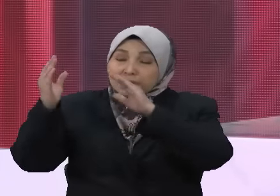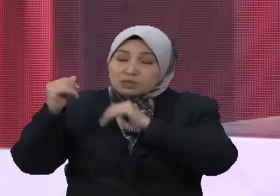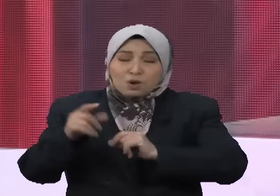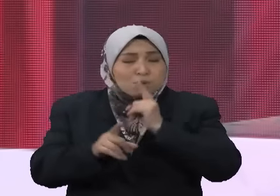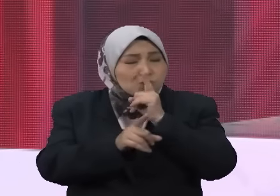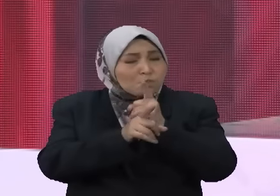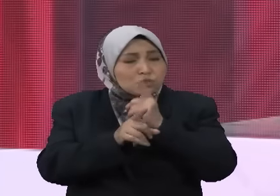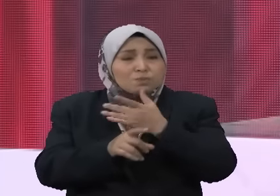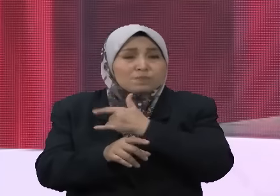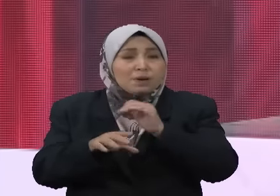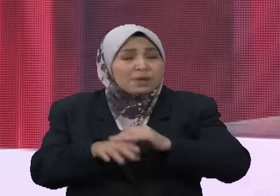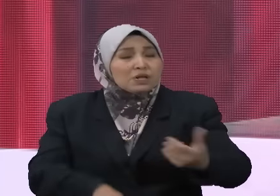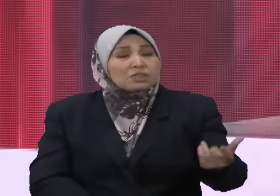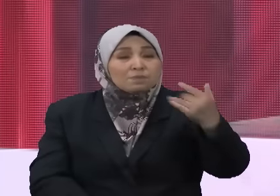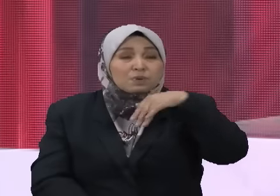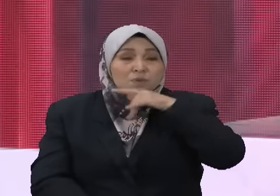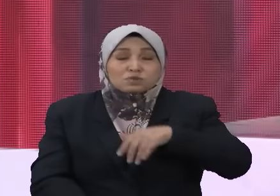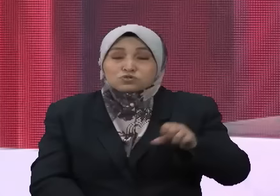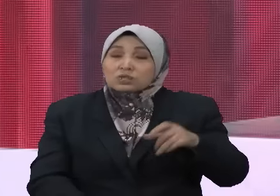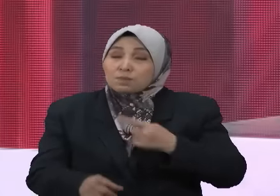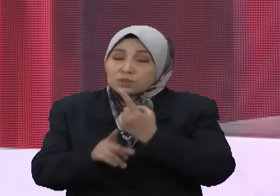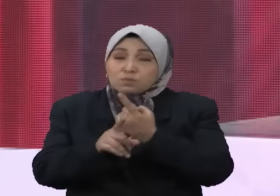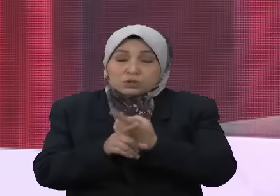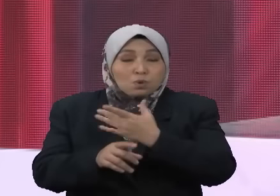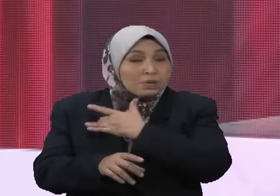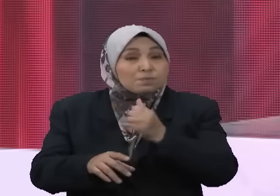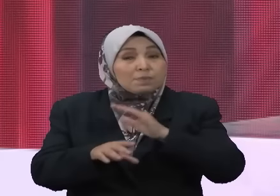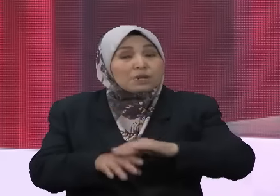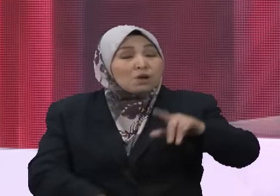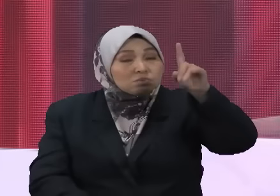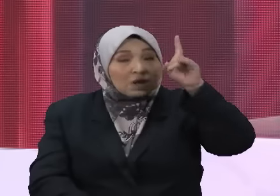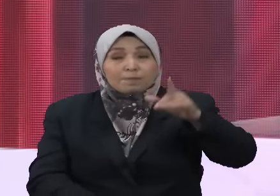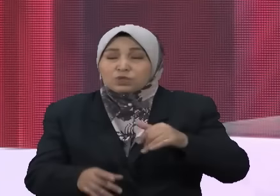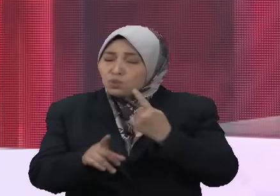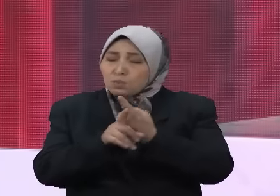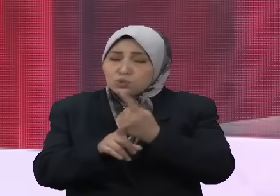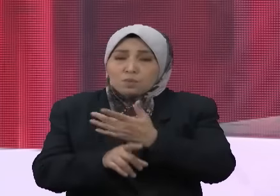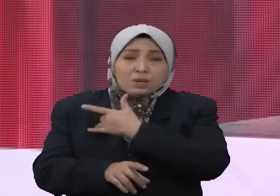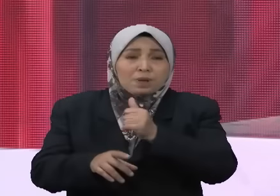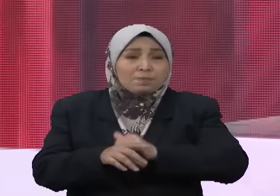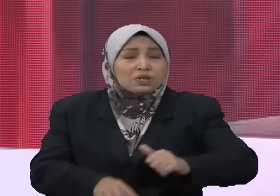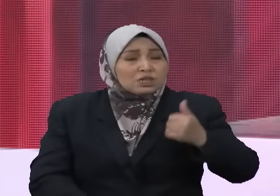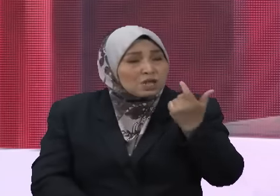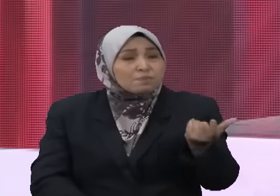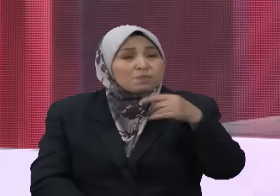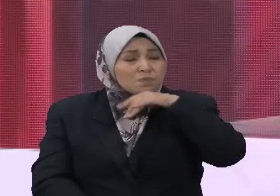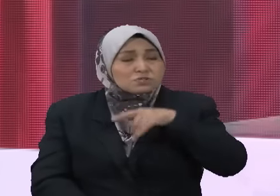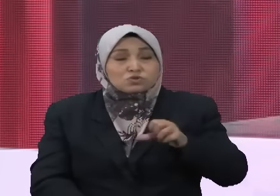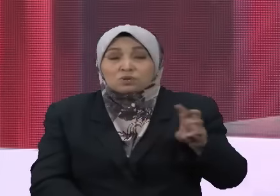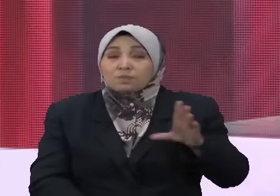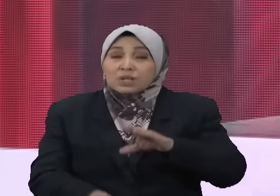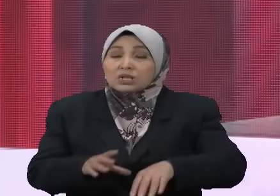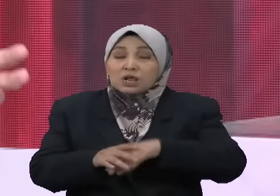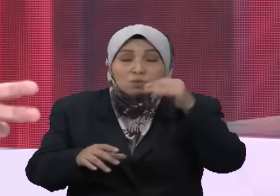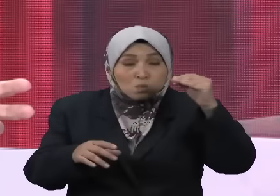beriman kepada nabi sallallahuaihi wasallam benar-benar beriman kepada Allah benar-benar beriman kepada nabi saihi wasallam dan keluarlah